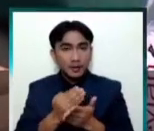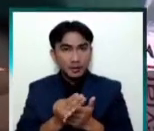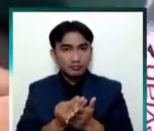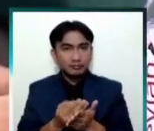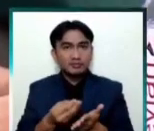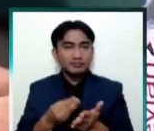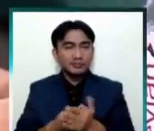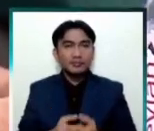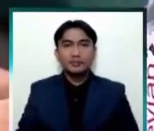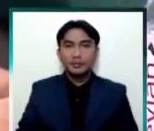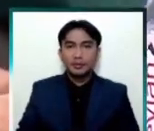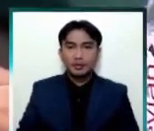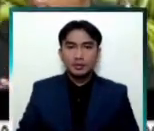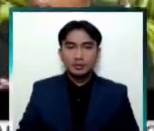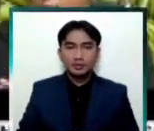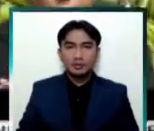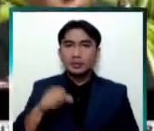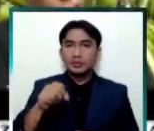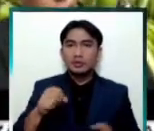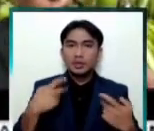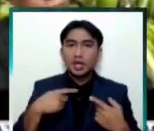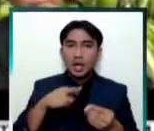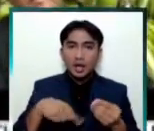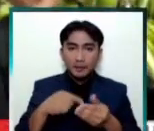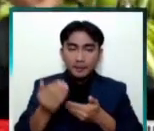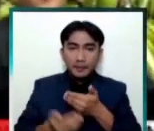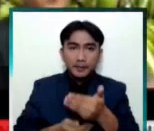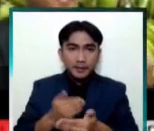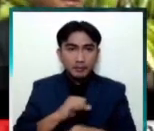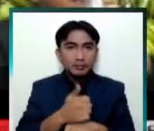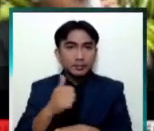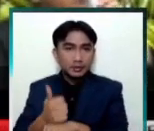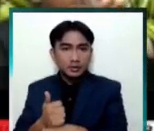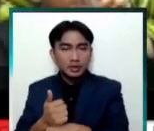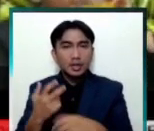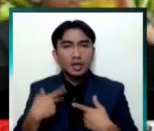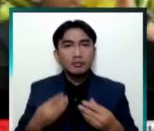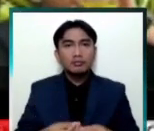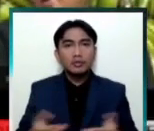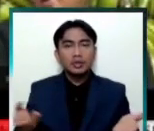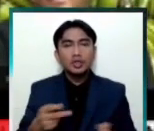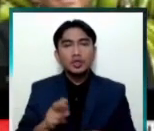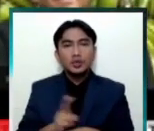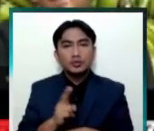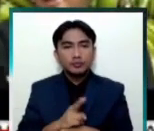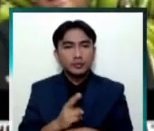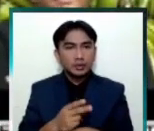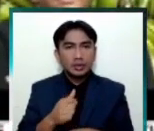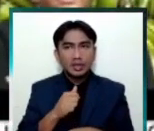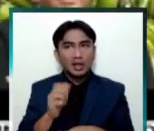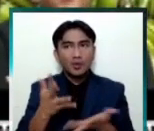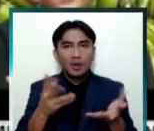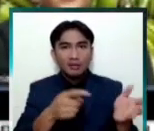the implementing units, Madam Chair, it is stated in the list that it's pending, but we have not received any request. We requested. The